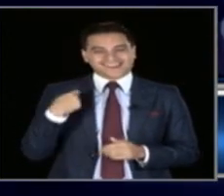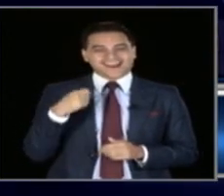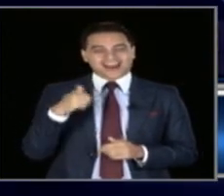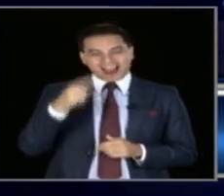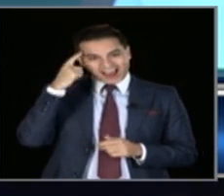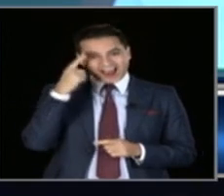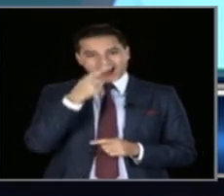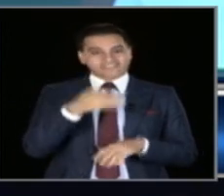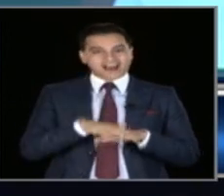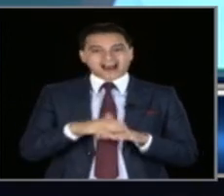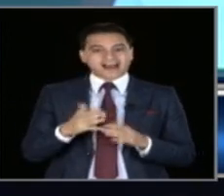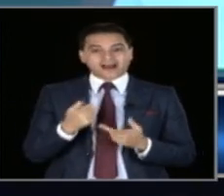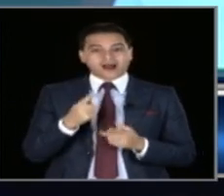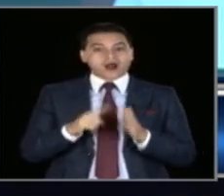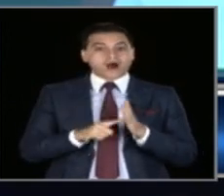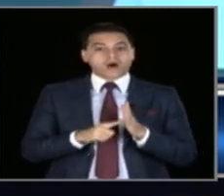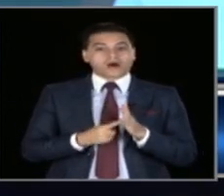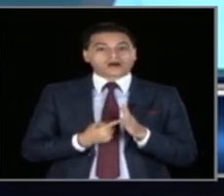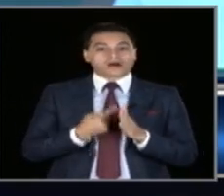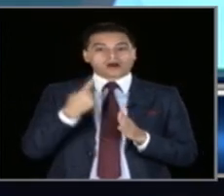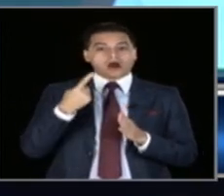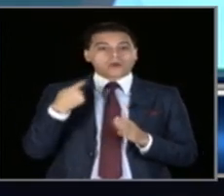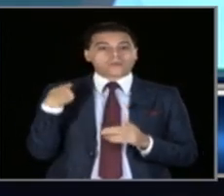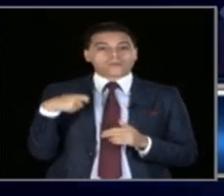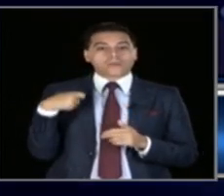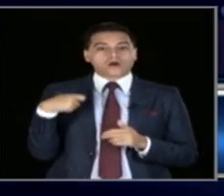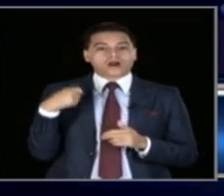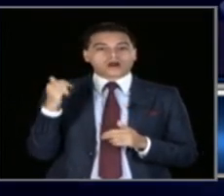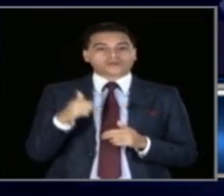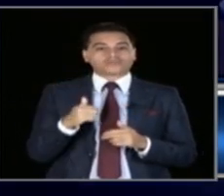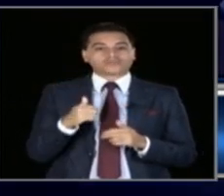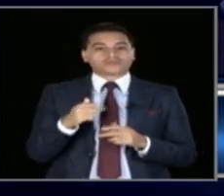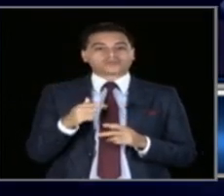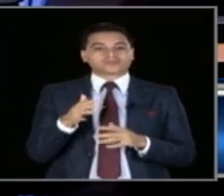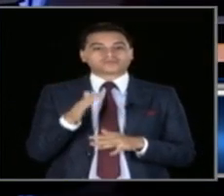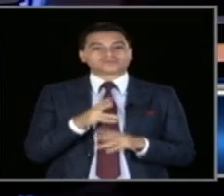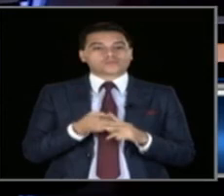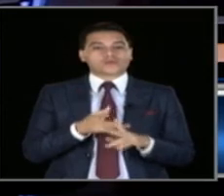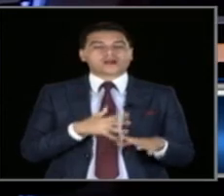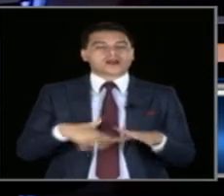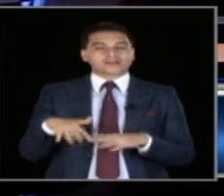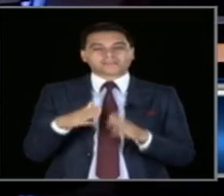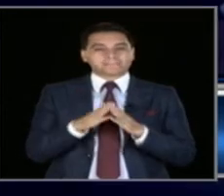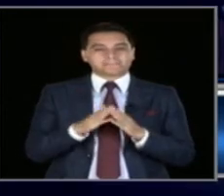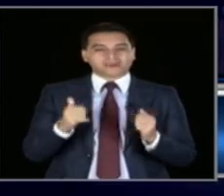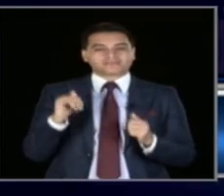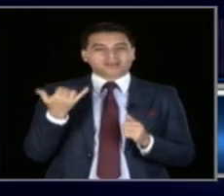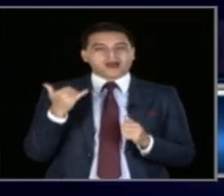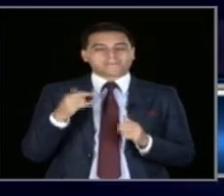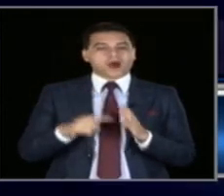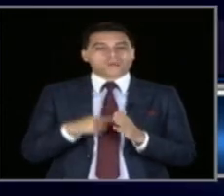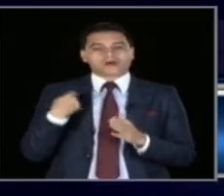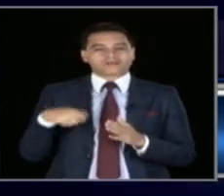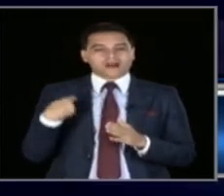تعرف ايه عن محمد نجيب؟ اول رئيس جمهورية مصر العربية. صح، اول رئيس جمهورية مصر العربية. برافو